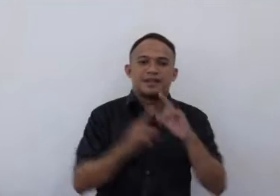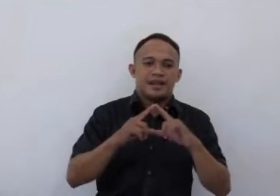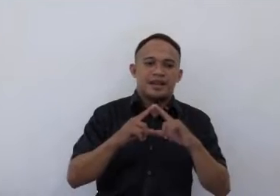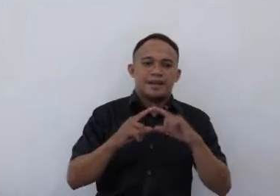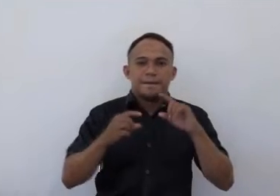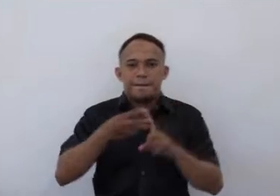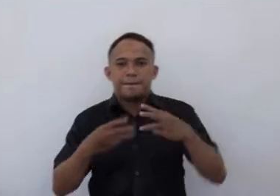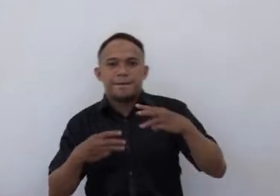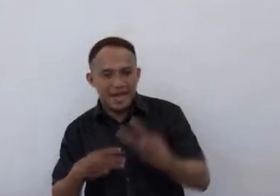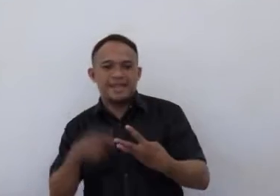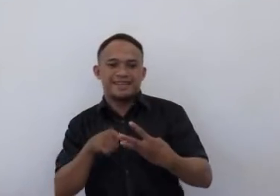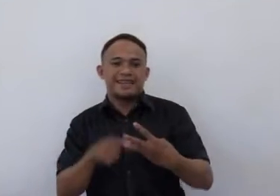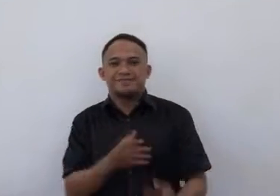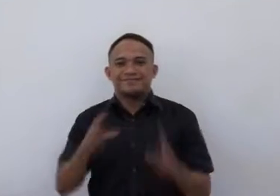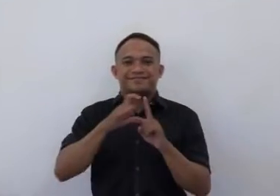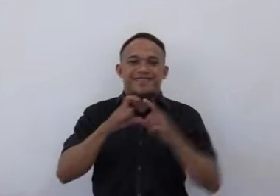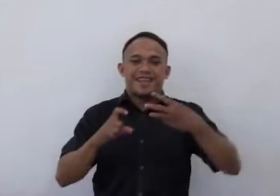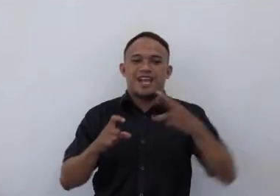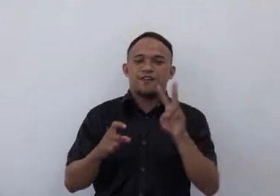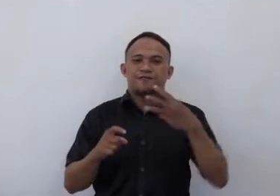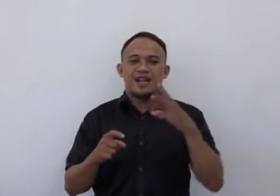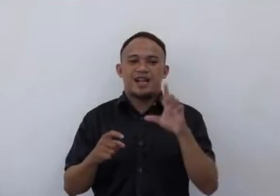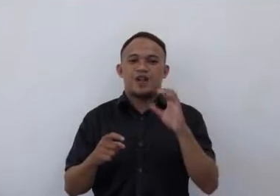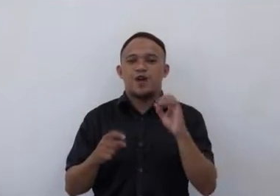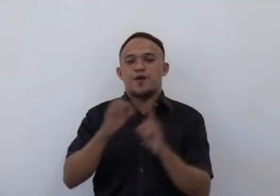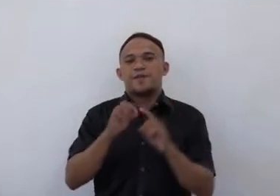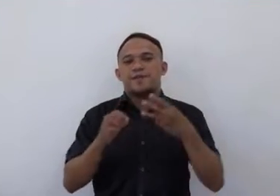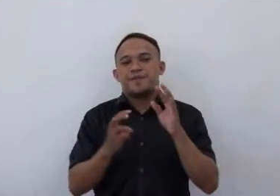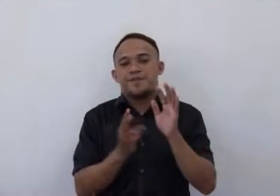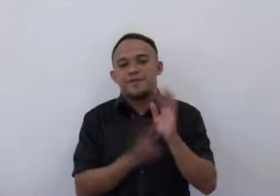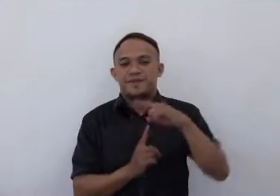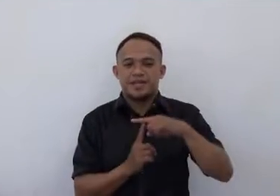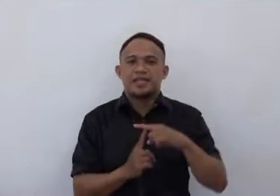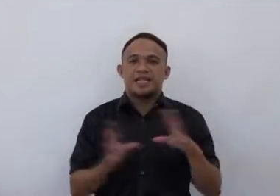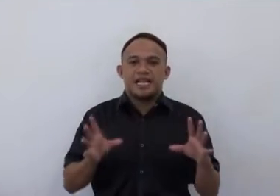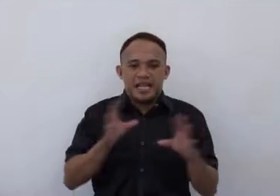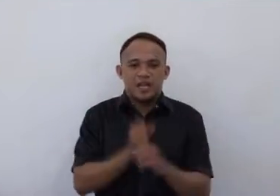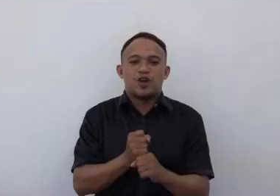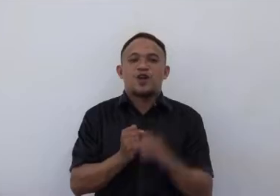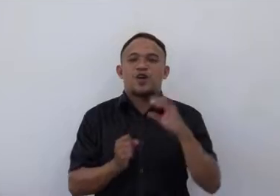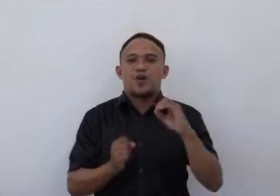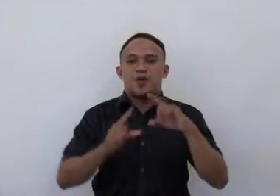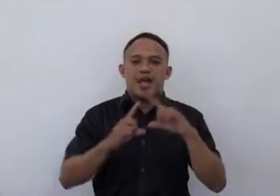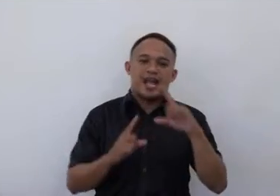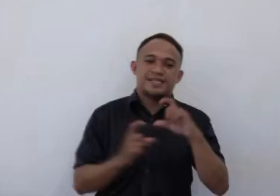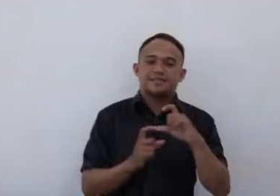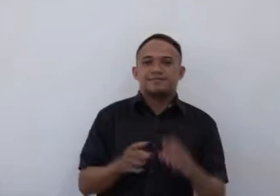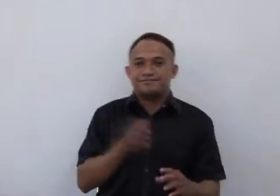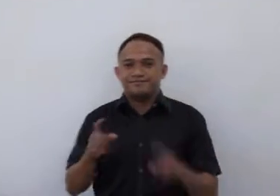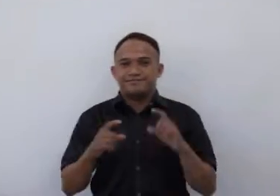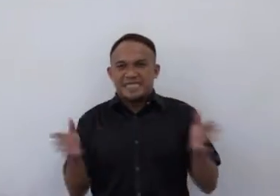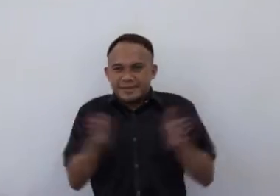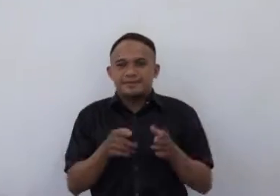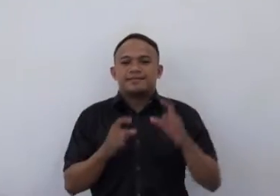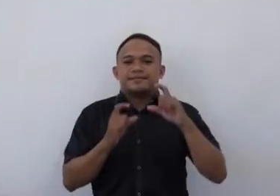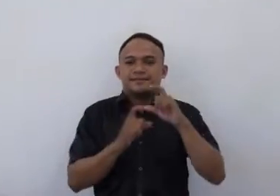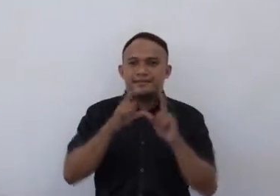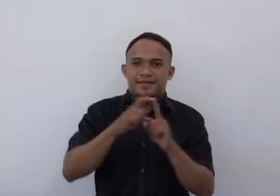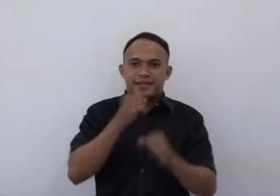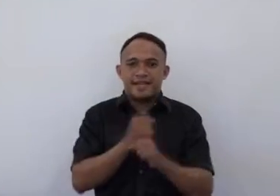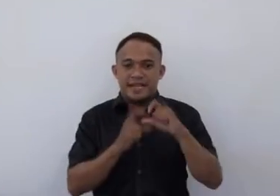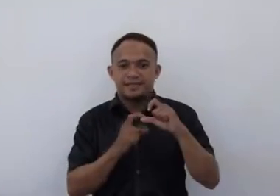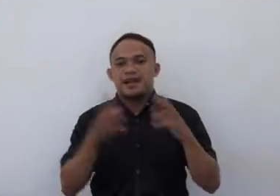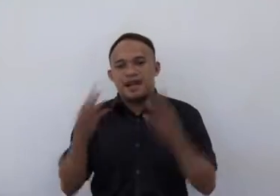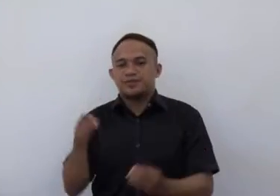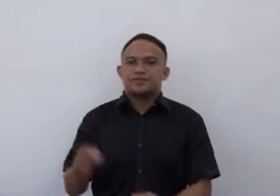pembangunan berkelanjutan atau Sustainable Development Goals Desa. Terkait hal itu, Wagub menekankan alokasi